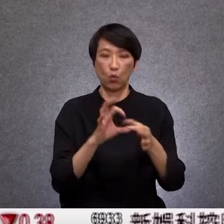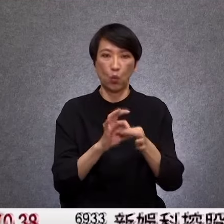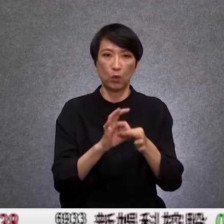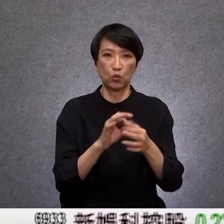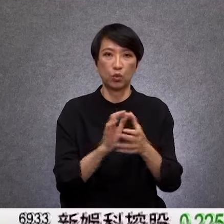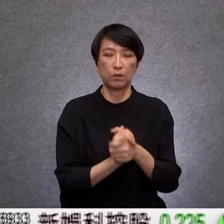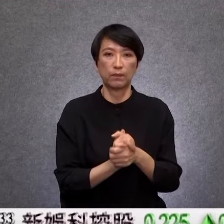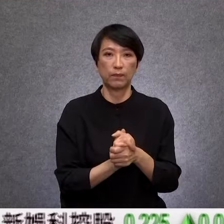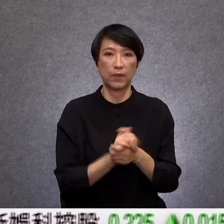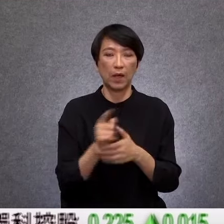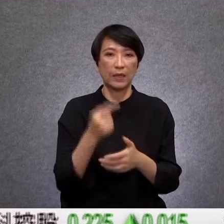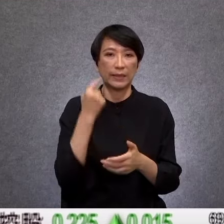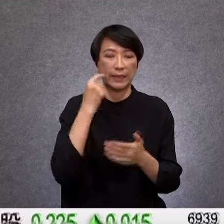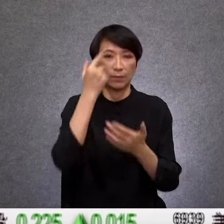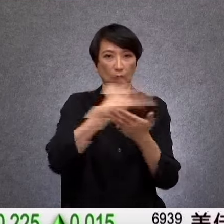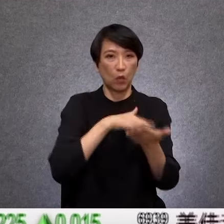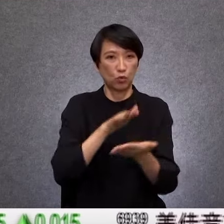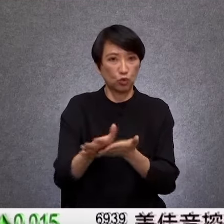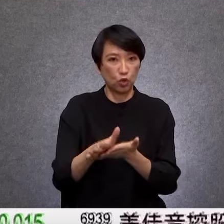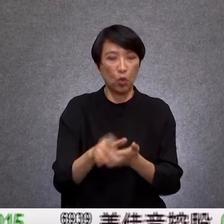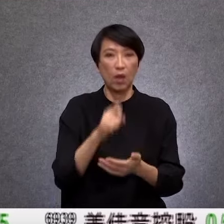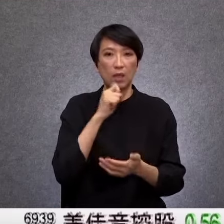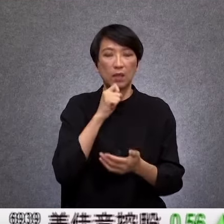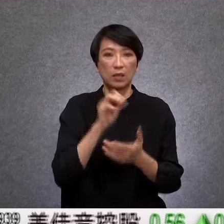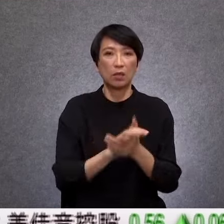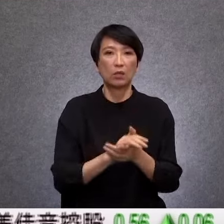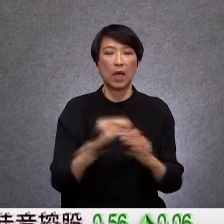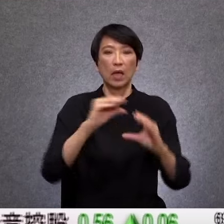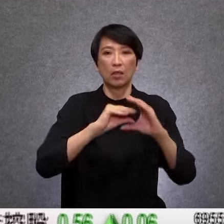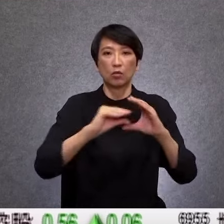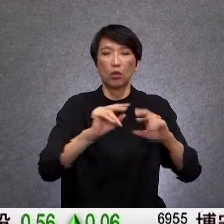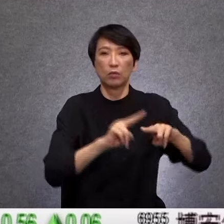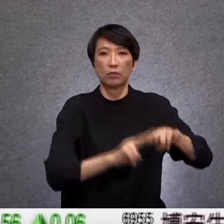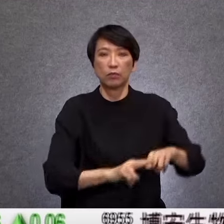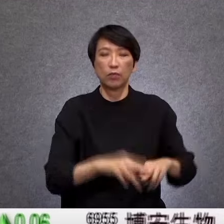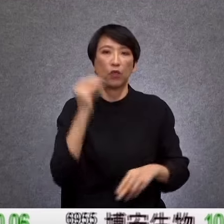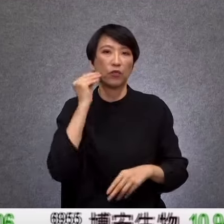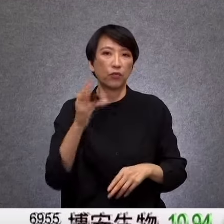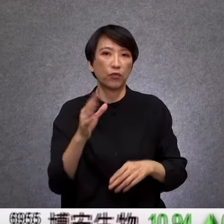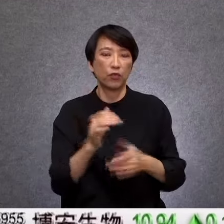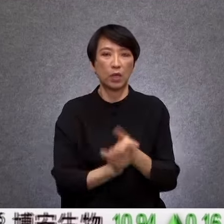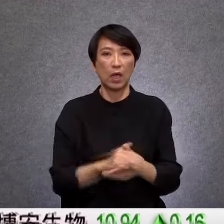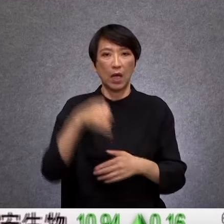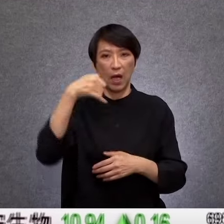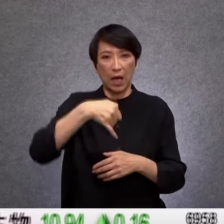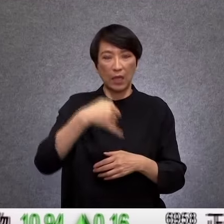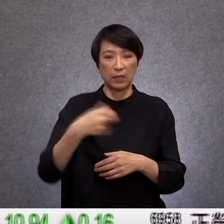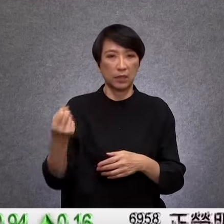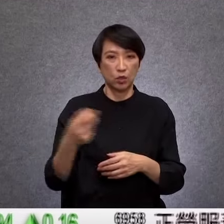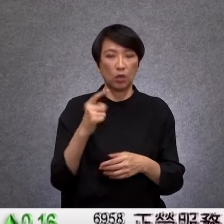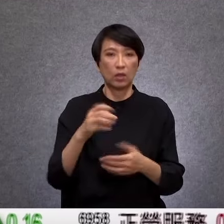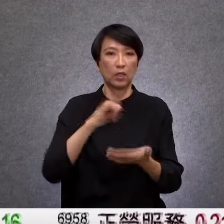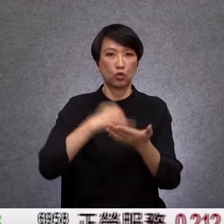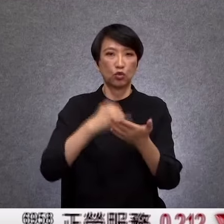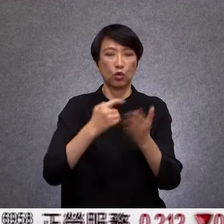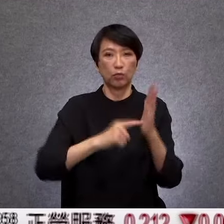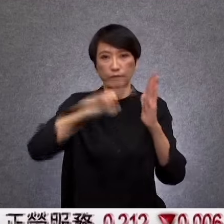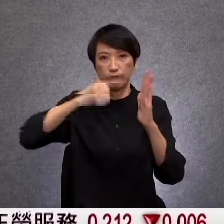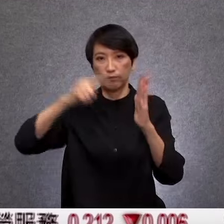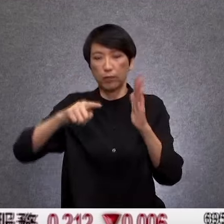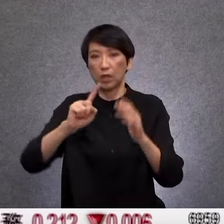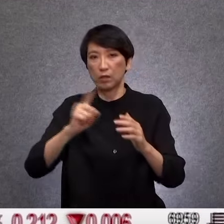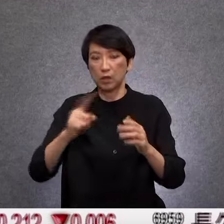案裏面有提到有一啲設立嘅措施啦，有一啲寬按揭嘅措施啦，再加上跟住